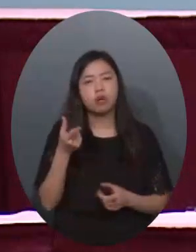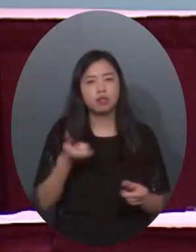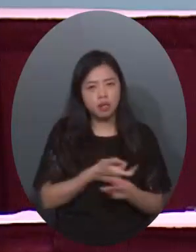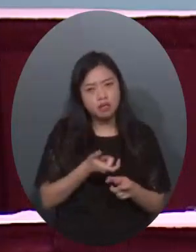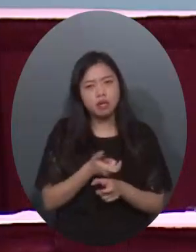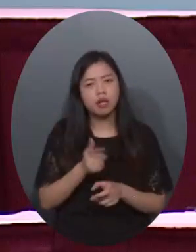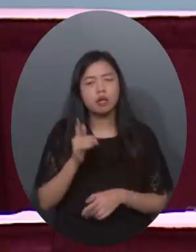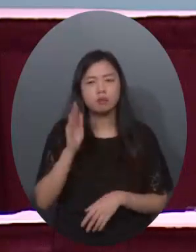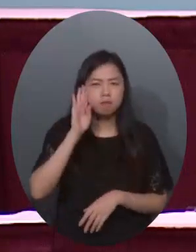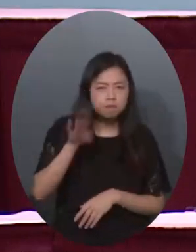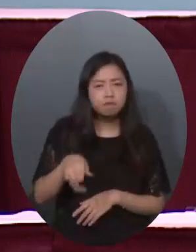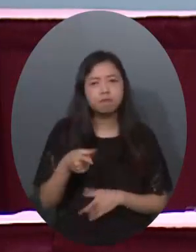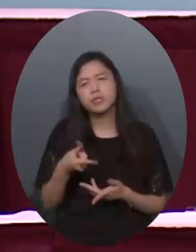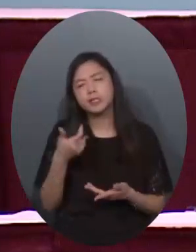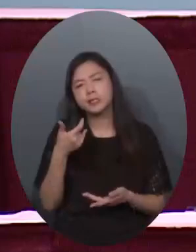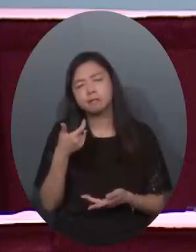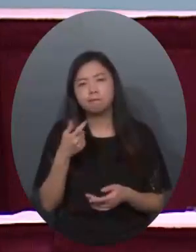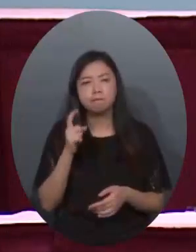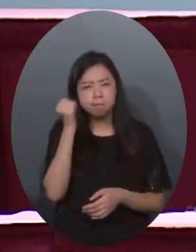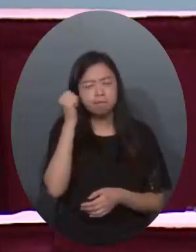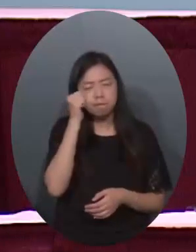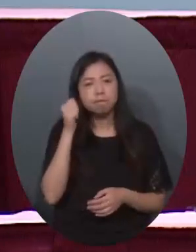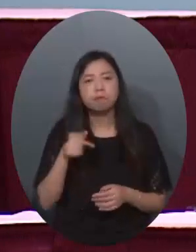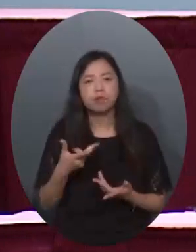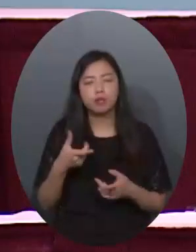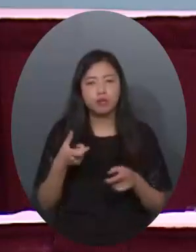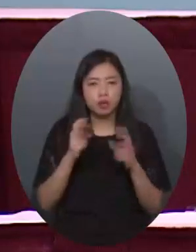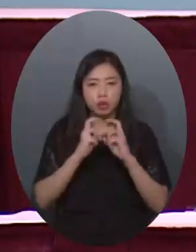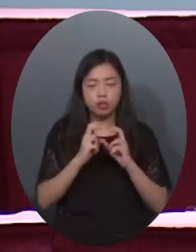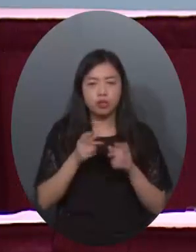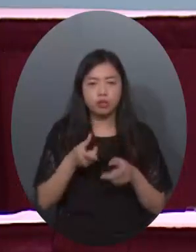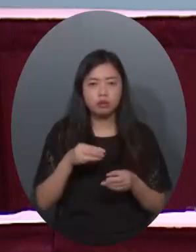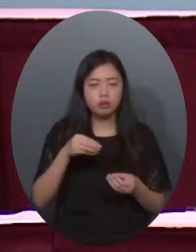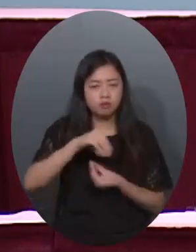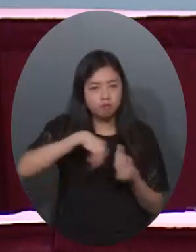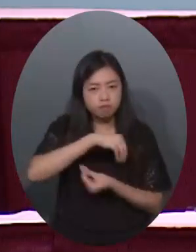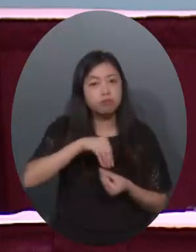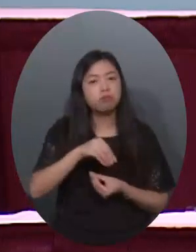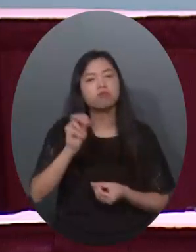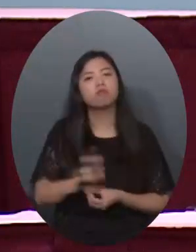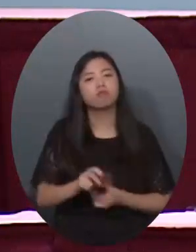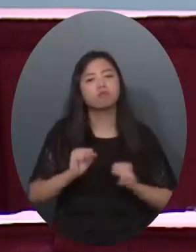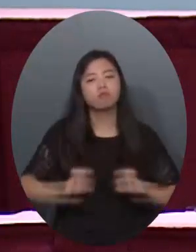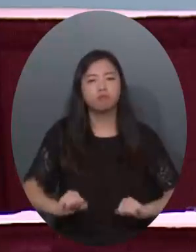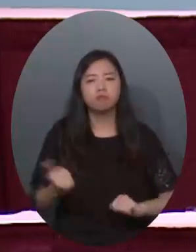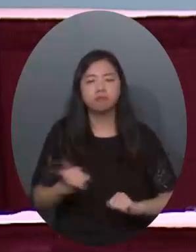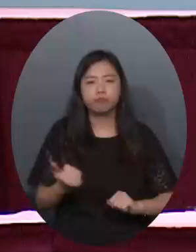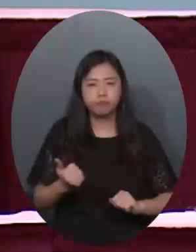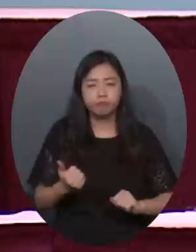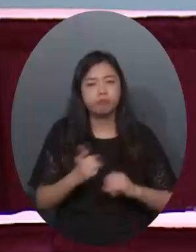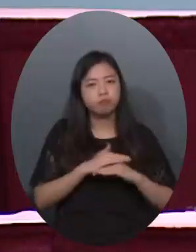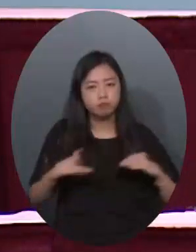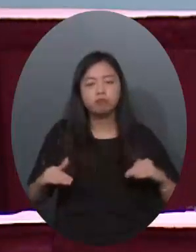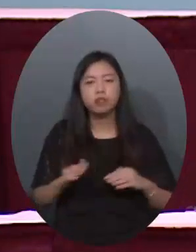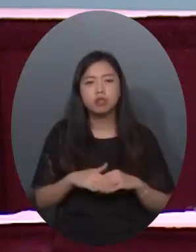景嚴峻，港鐵整體財務狀況仍然穩健。考慮到港鐵整